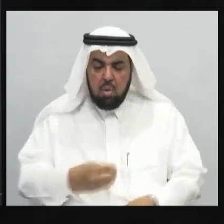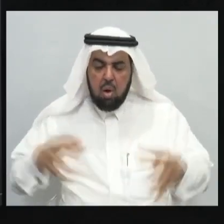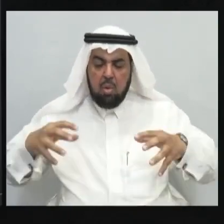وبركاته